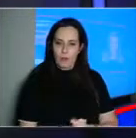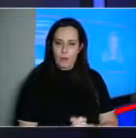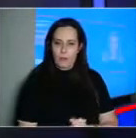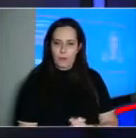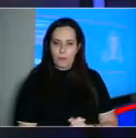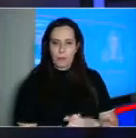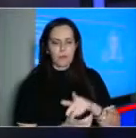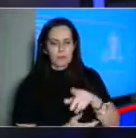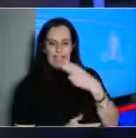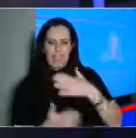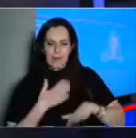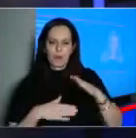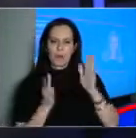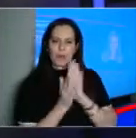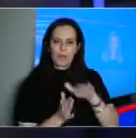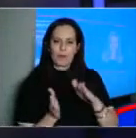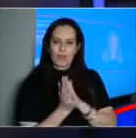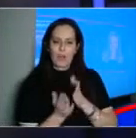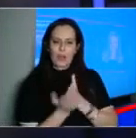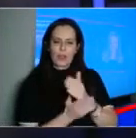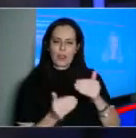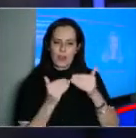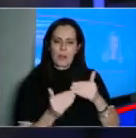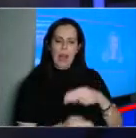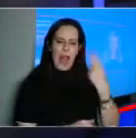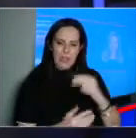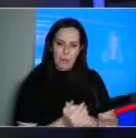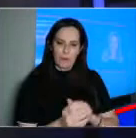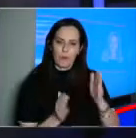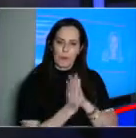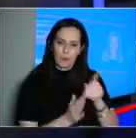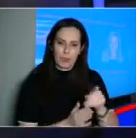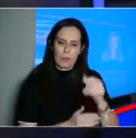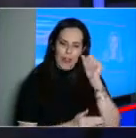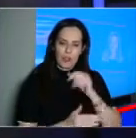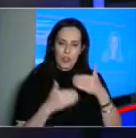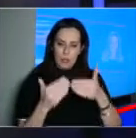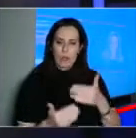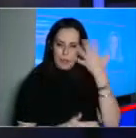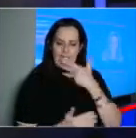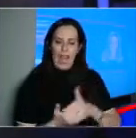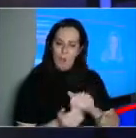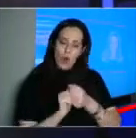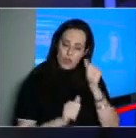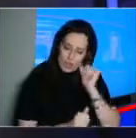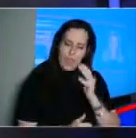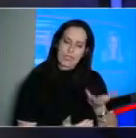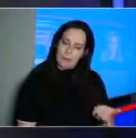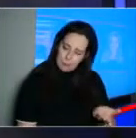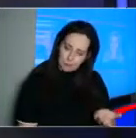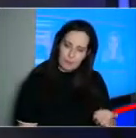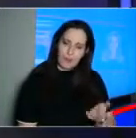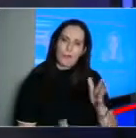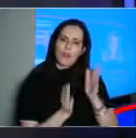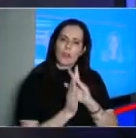נחמד. נסכים על זה. בוא נבקש גם מהסטרייטים שיקדמו להטאב, ובוא נבקש מהלבנים שיקדמו מזרחים, או אשכנזים מזרחים.